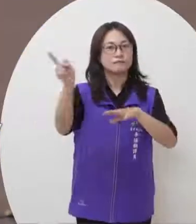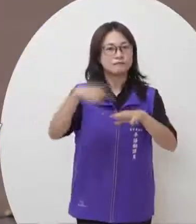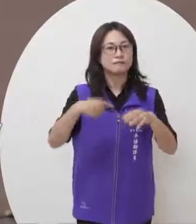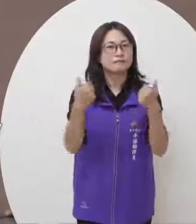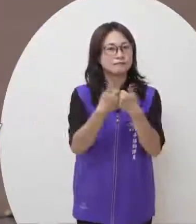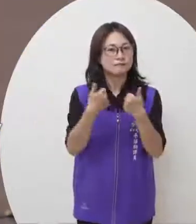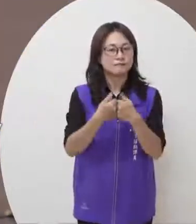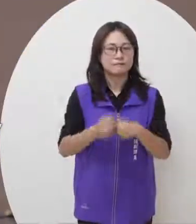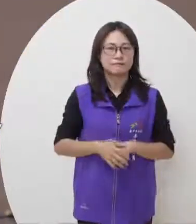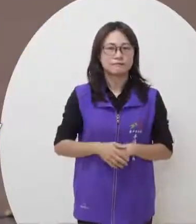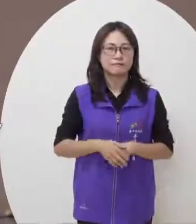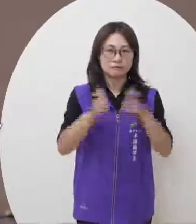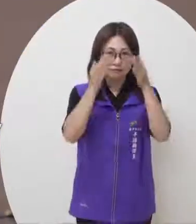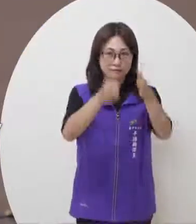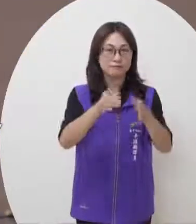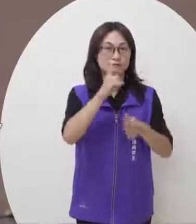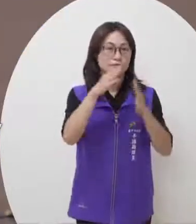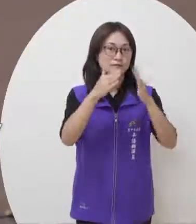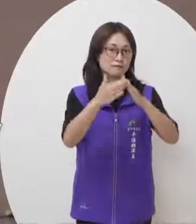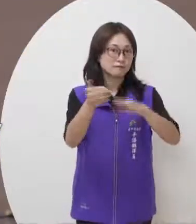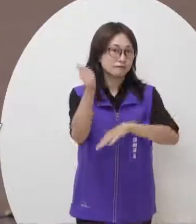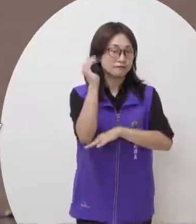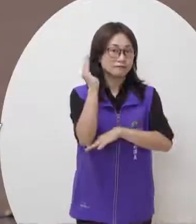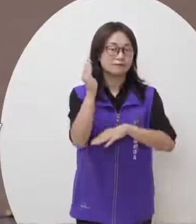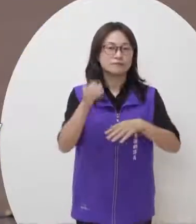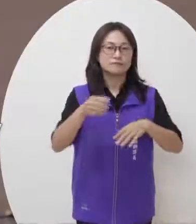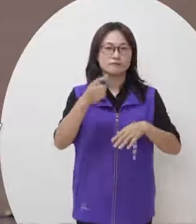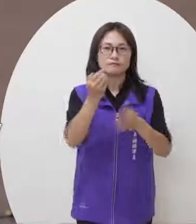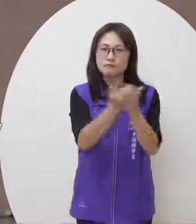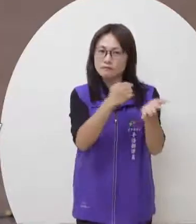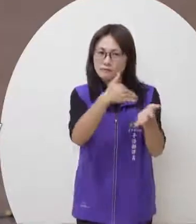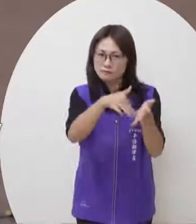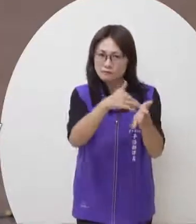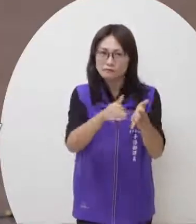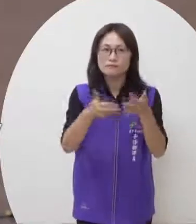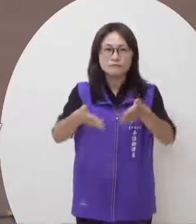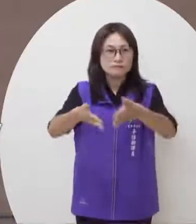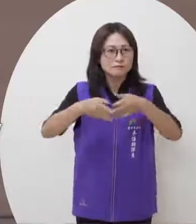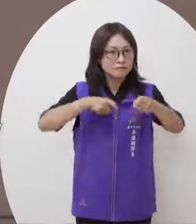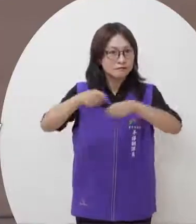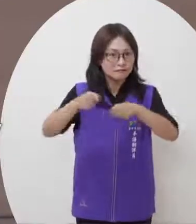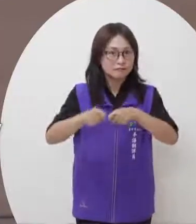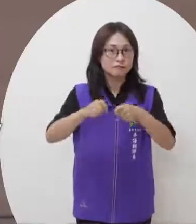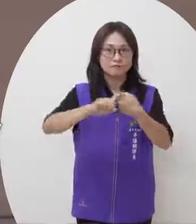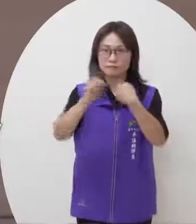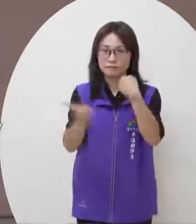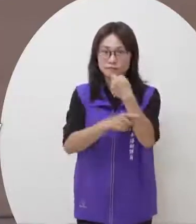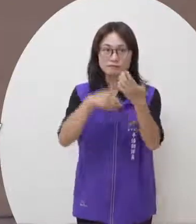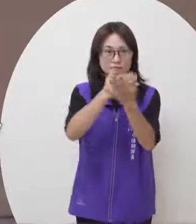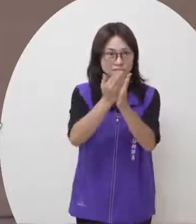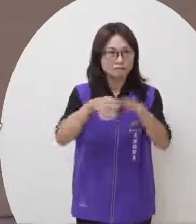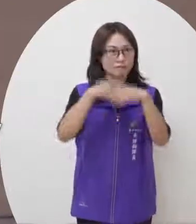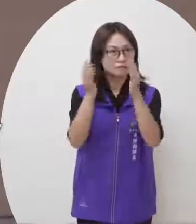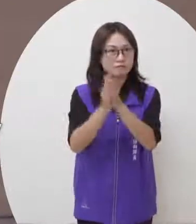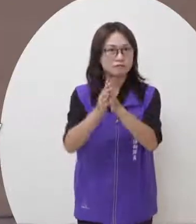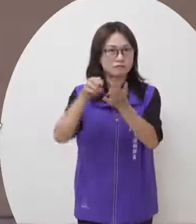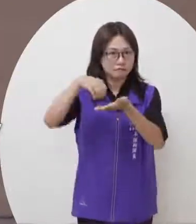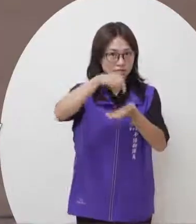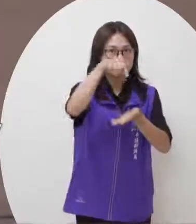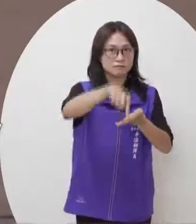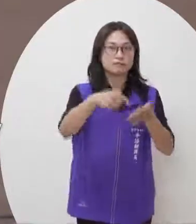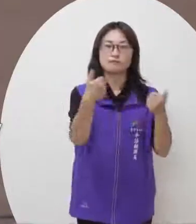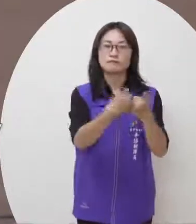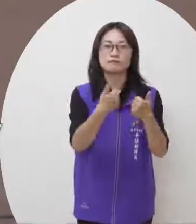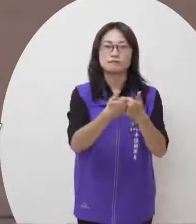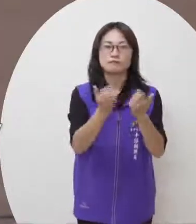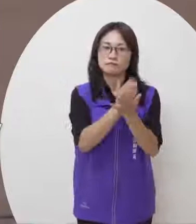市重大的政策、重大的预算跟法案都要经过市政会议。譬如说如果我们有